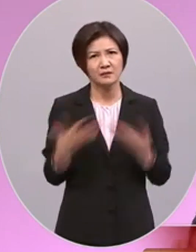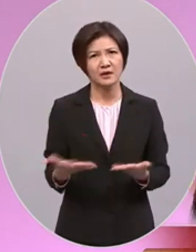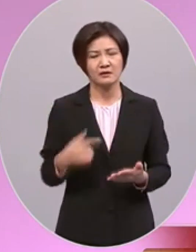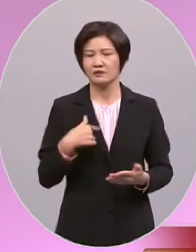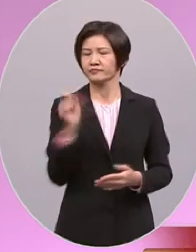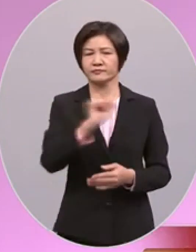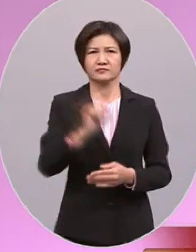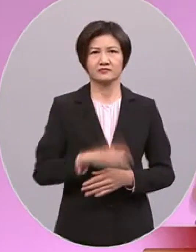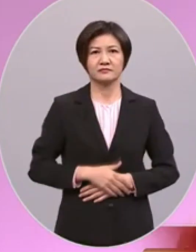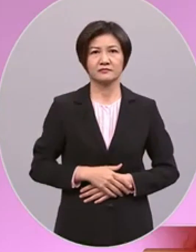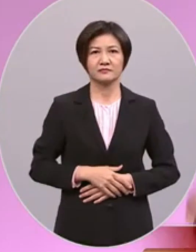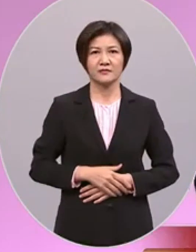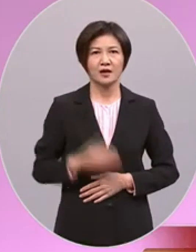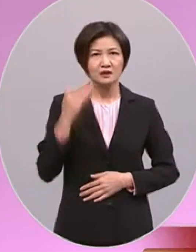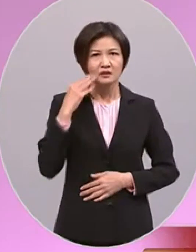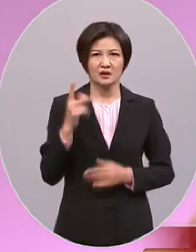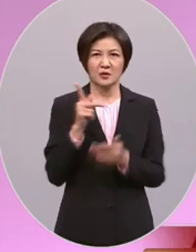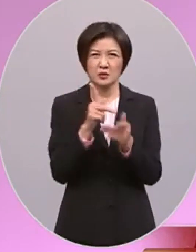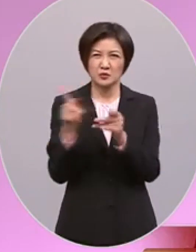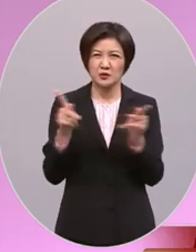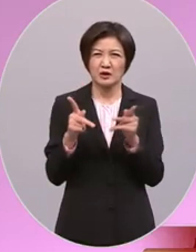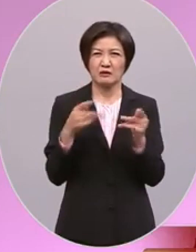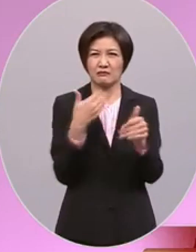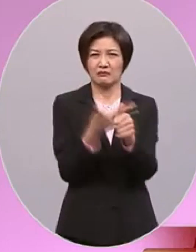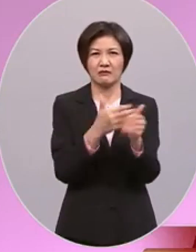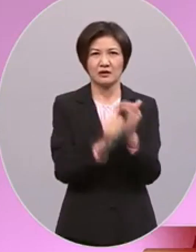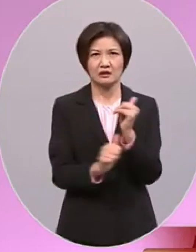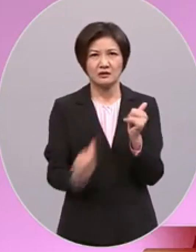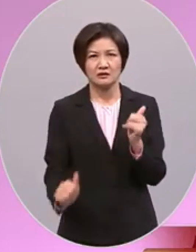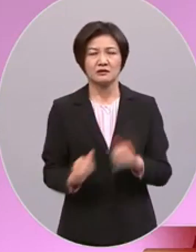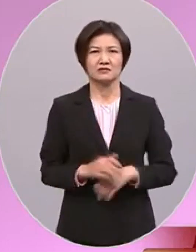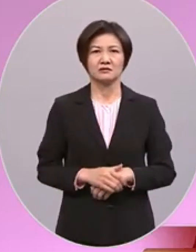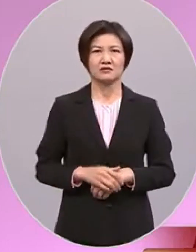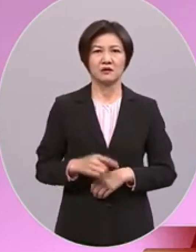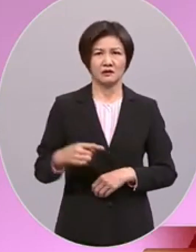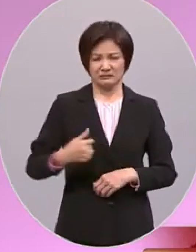不同意。你要再留子孙，要重启前坑，我们当然不能够同意。